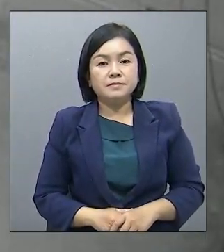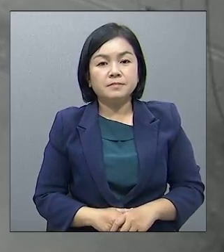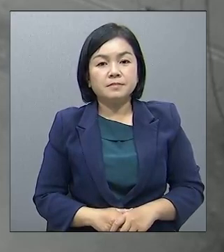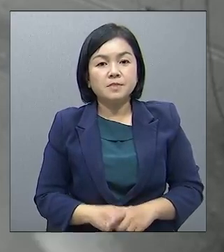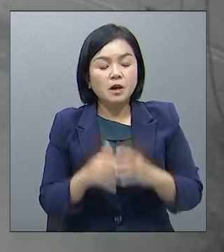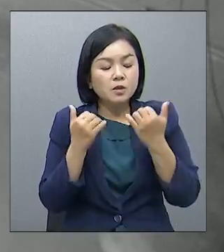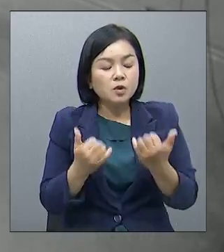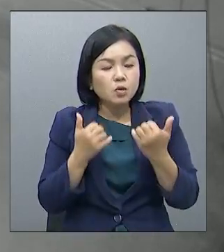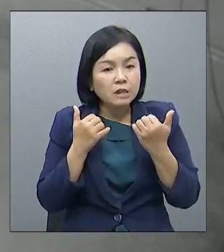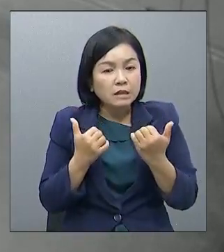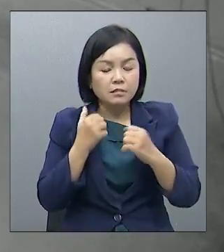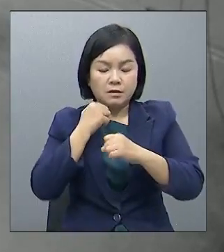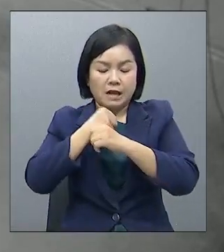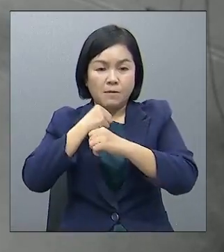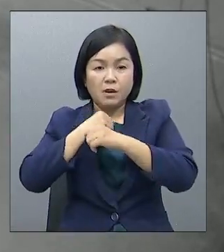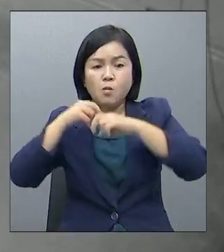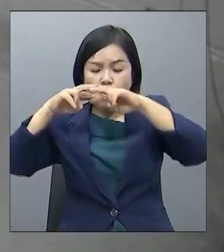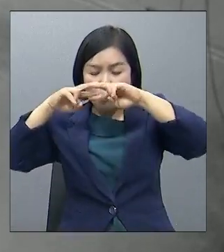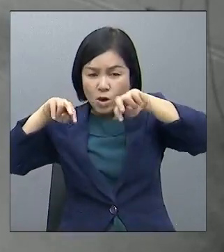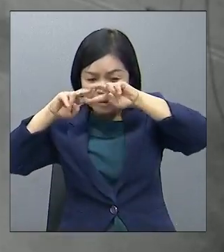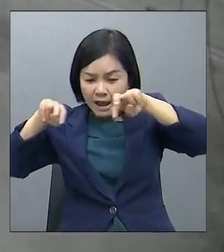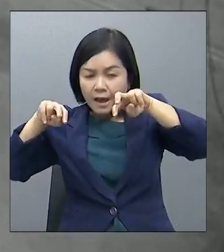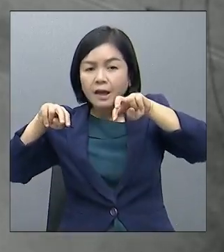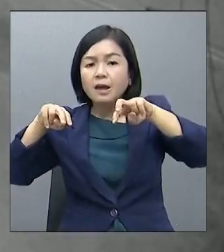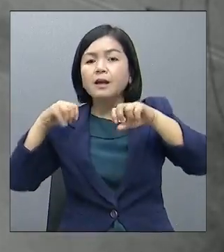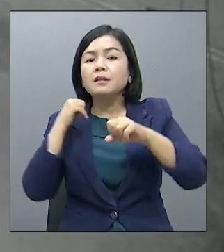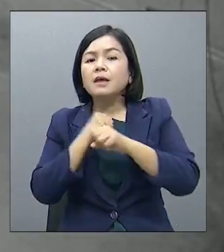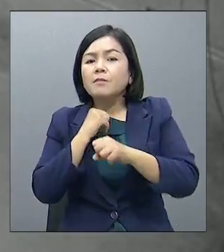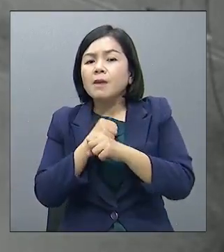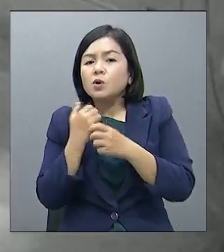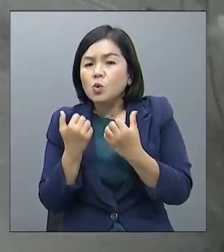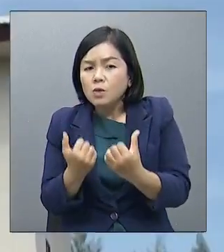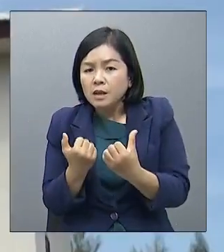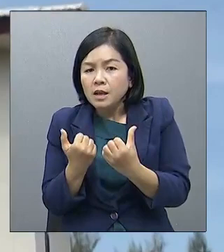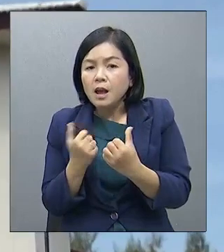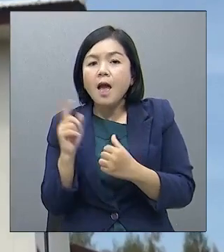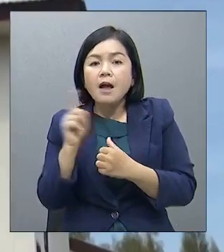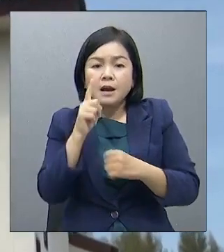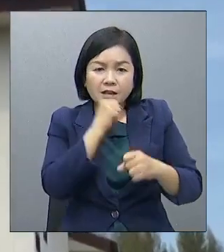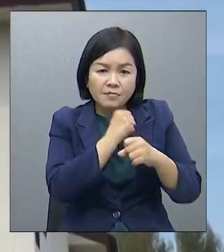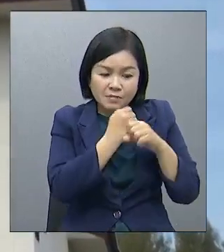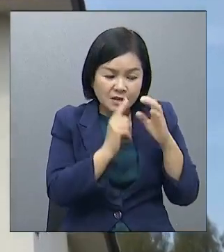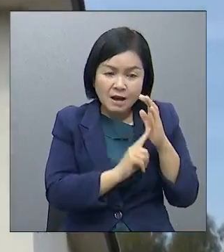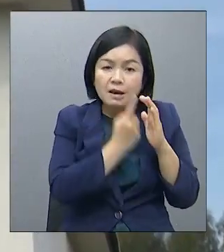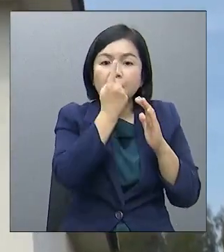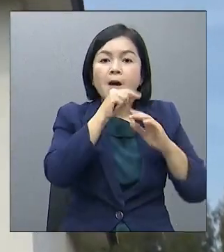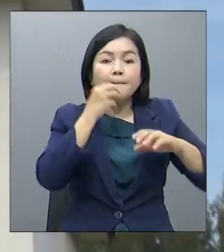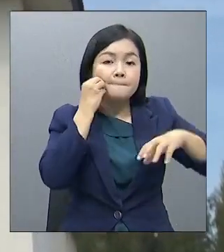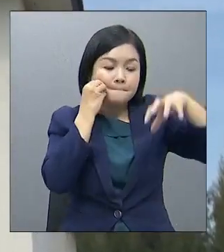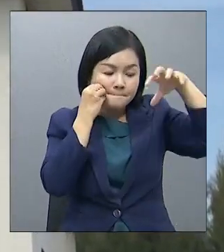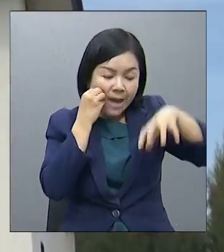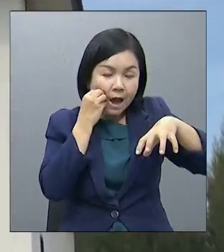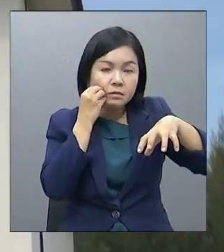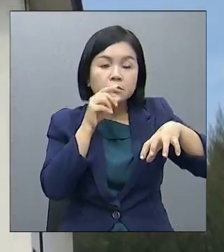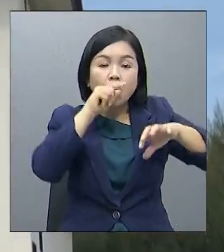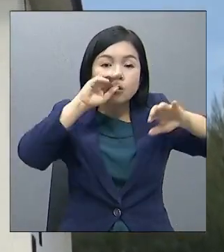ในขบวนการของงานวิจัยที่เราทำทั้งหมดเนี่ยโจทย์วิจัยมันกลายเป็นว่าเราทำทั้งในส่วนของต้นน้ำสร้างอาคารบ้